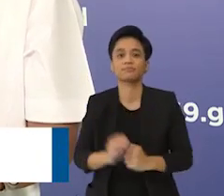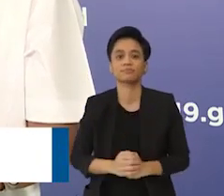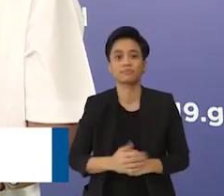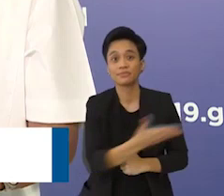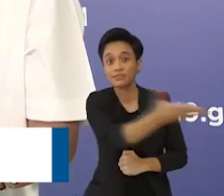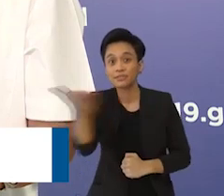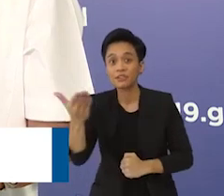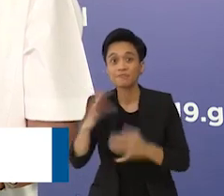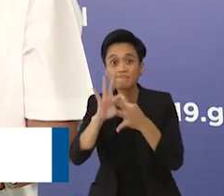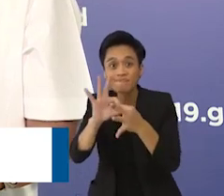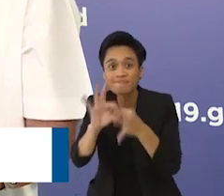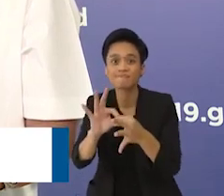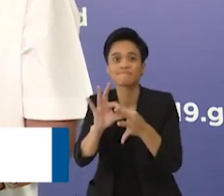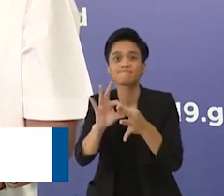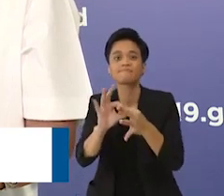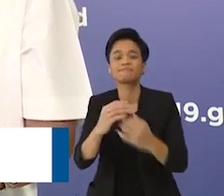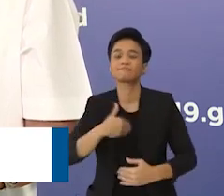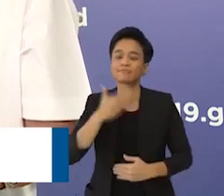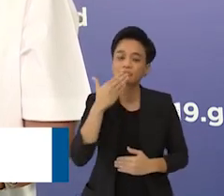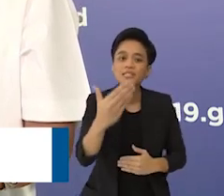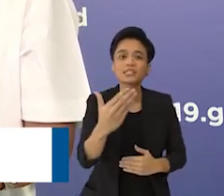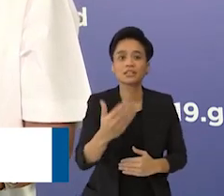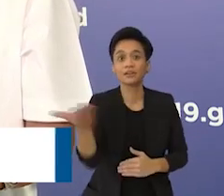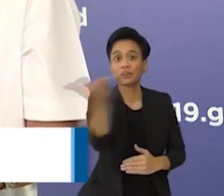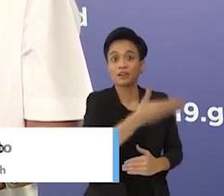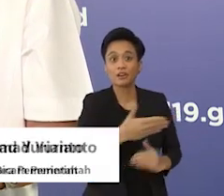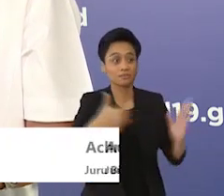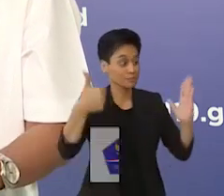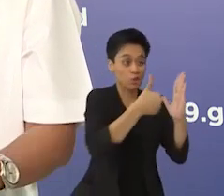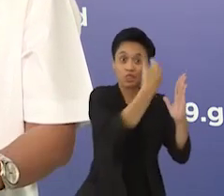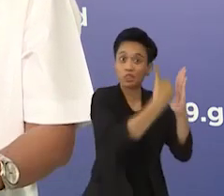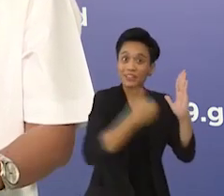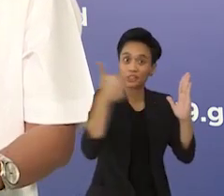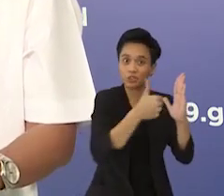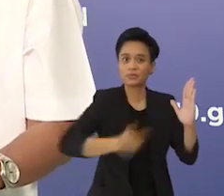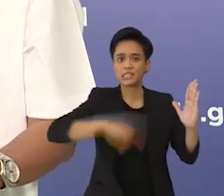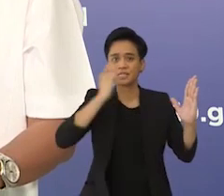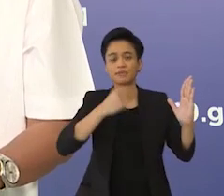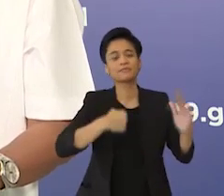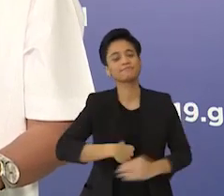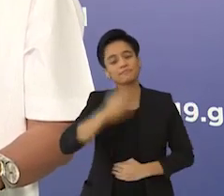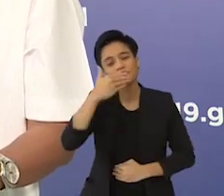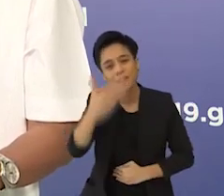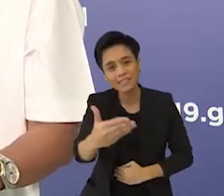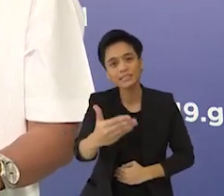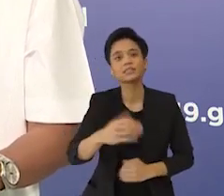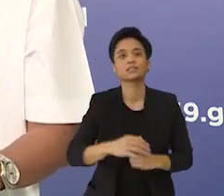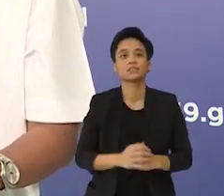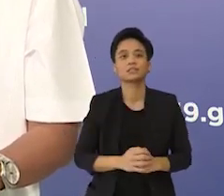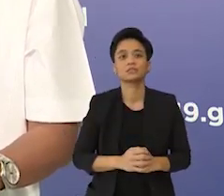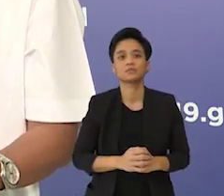bekerjasama Terima kasih atas kepatuhan dan disiplin saudara-saudara sekalian tantangan